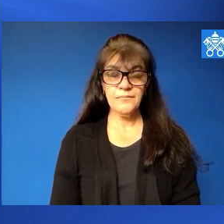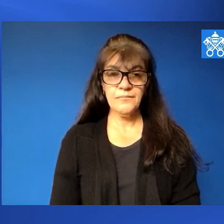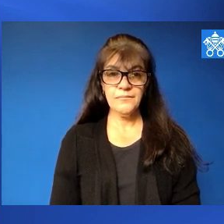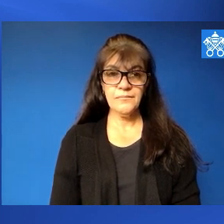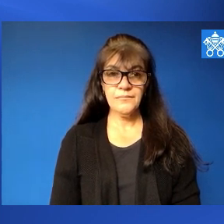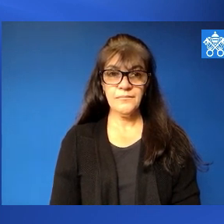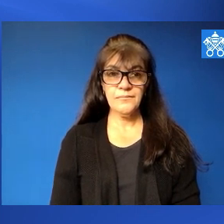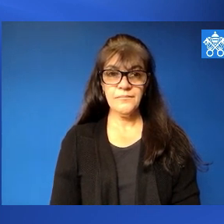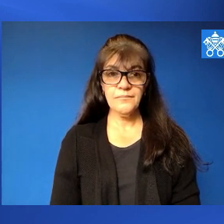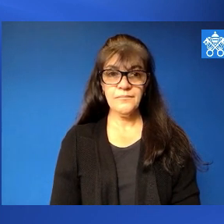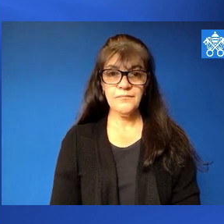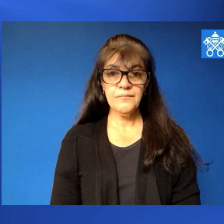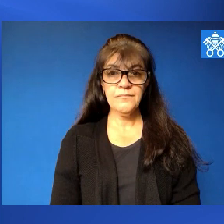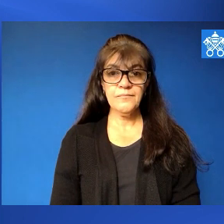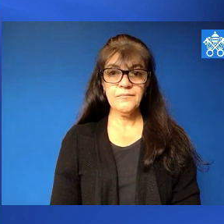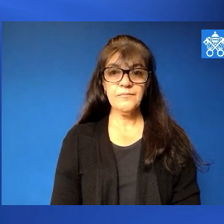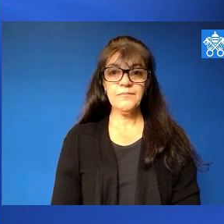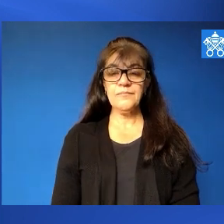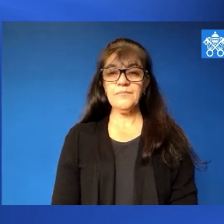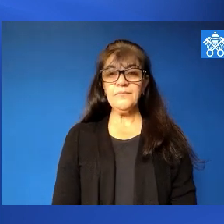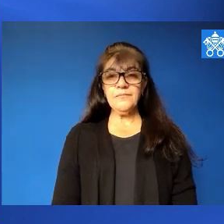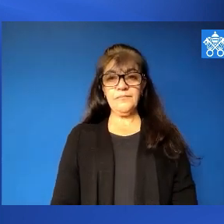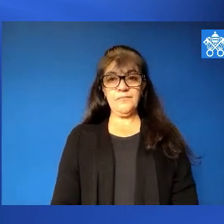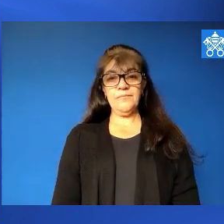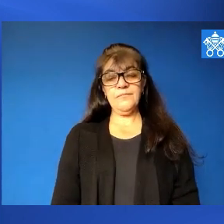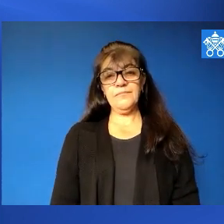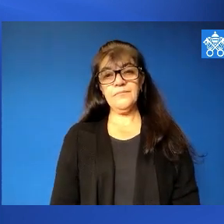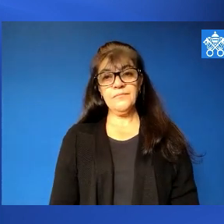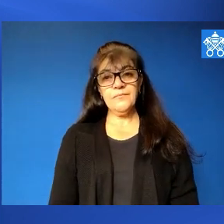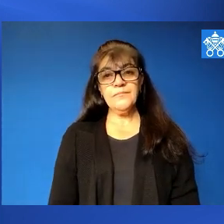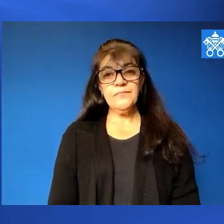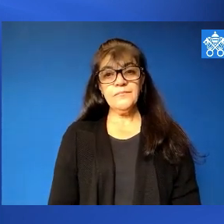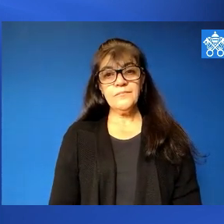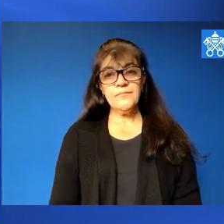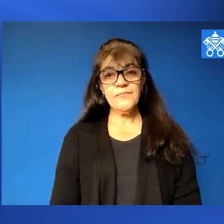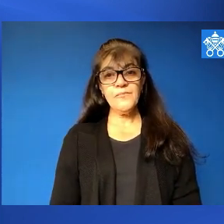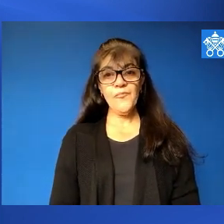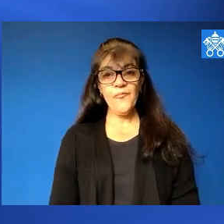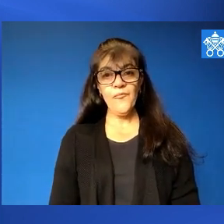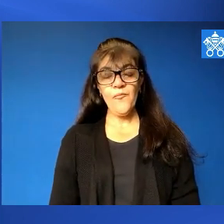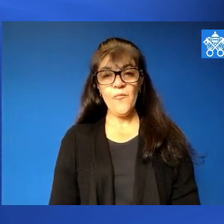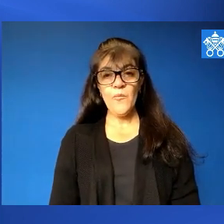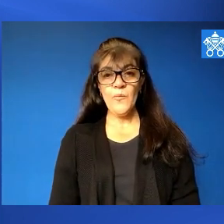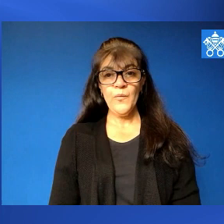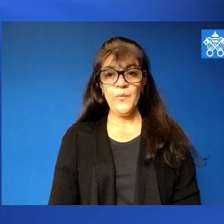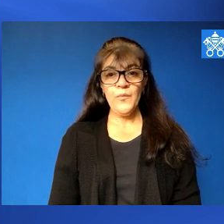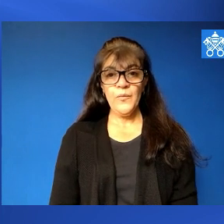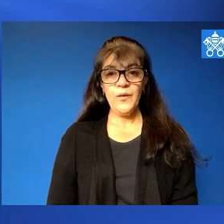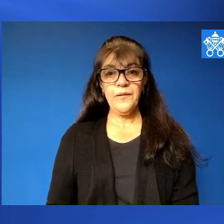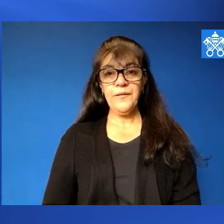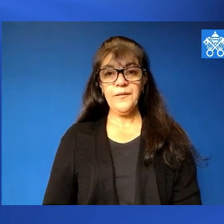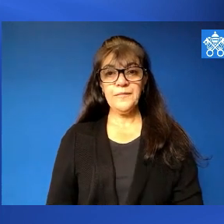وخاصة عندما تمتلئ الصلاة بالمشاعر وتجعلنا نتوجه إلى الله ببساطة